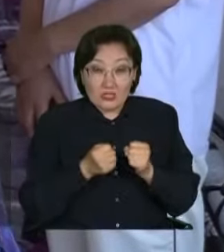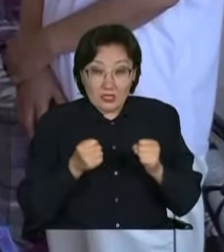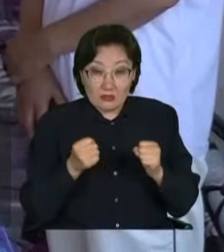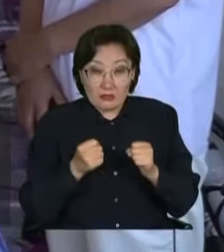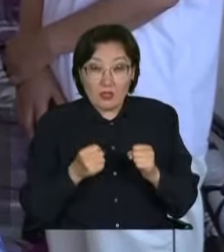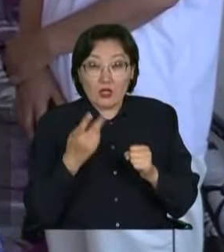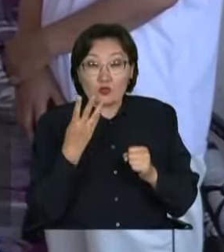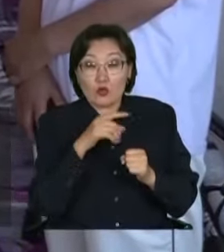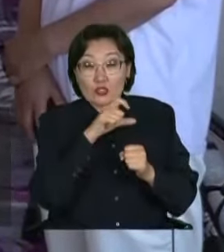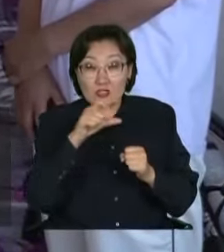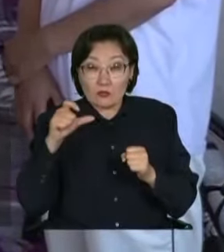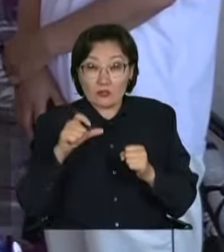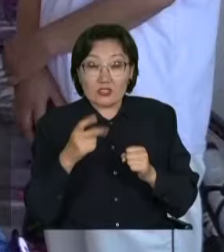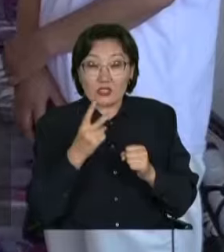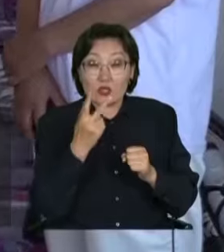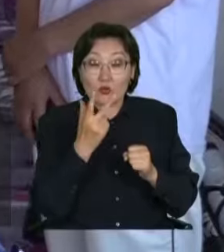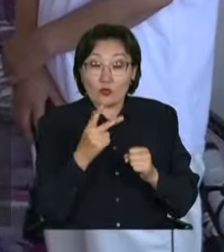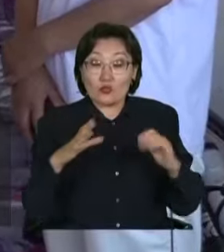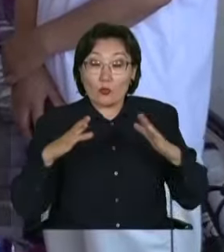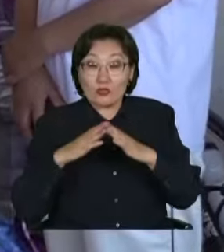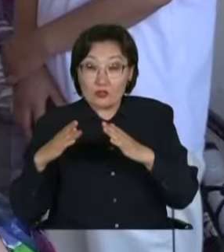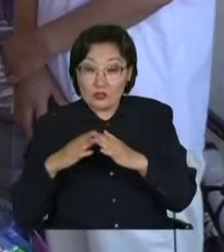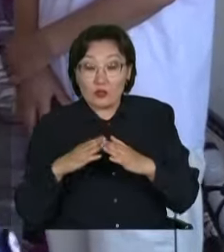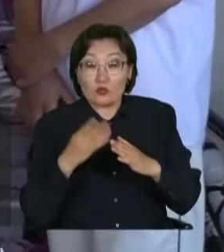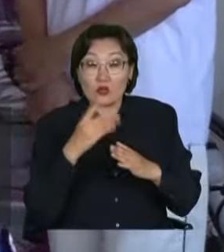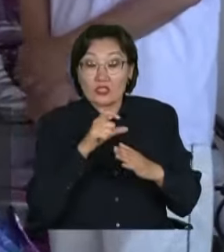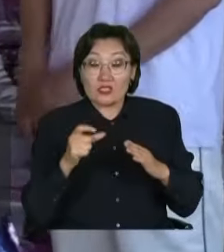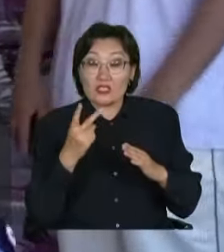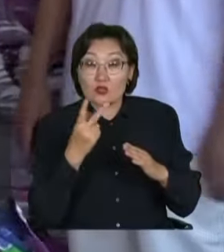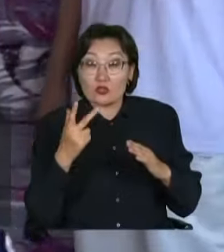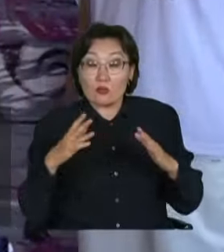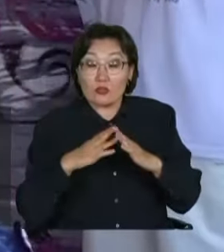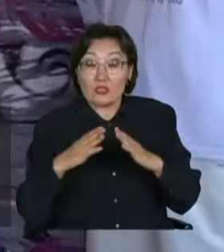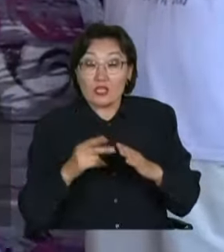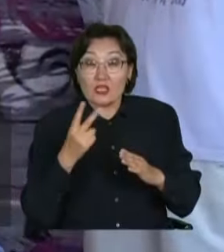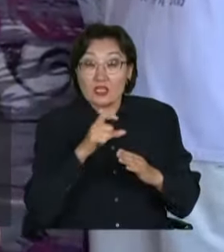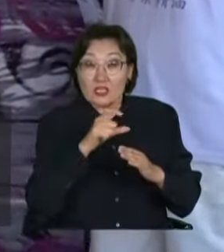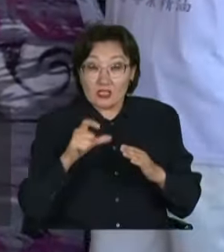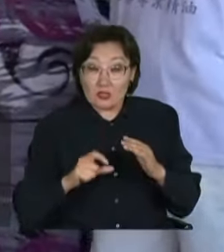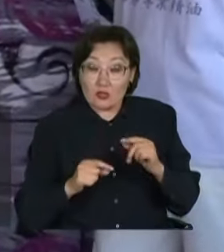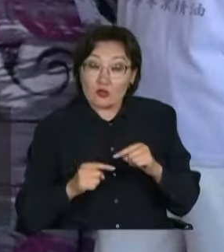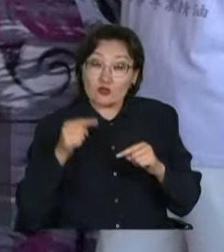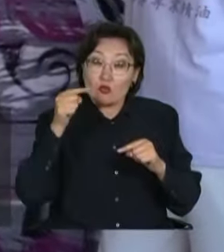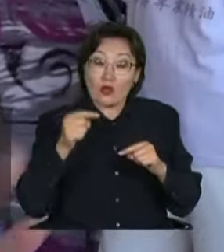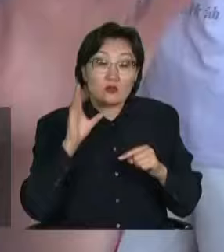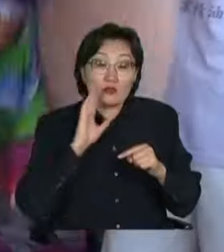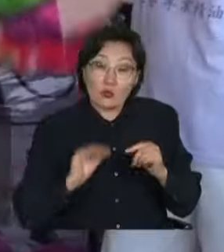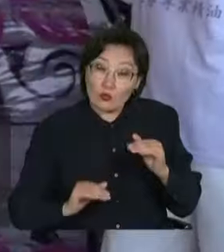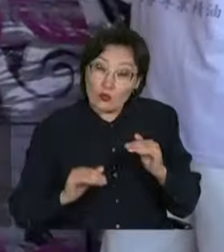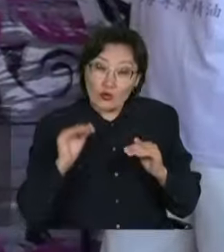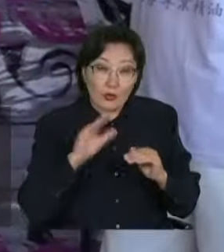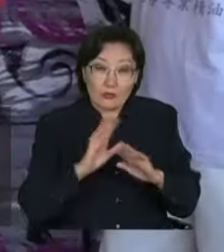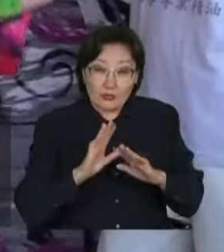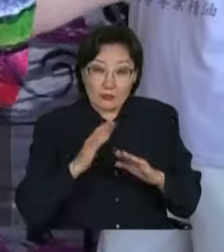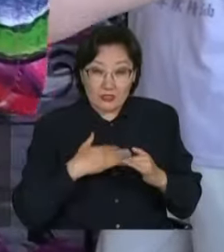өзі 4 этаждық 2-3 үйіміз бар. 2-3 үйдің өзінде екінші этаждан ары қарай су көтерілмейді. Ал біз